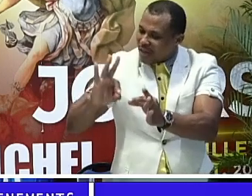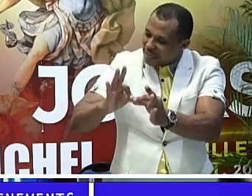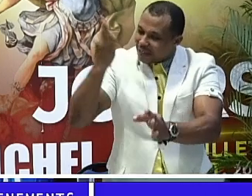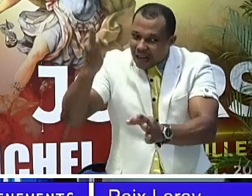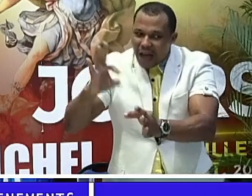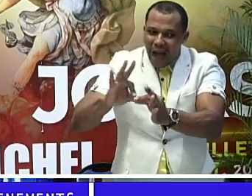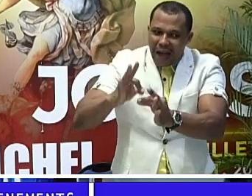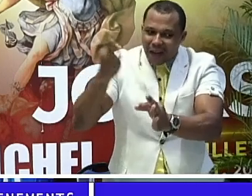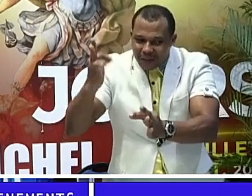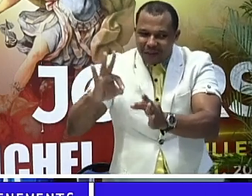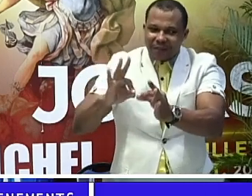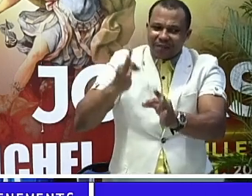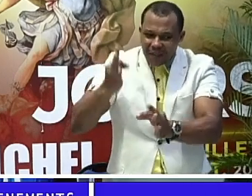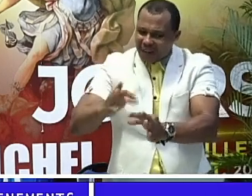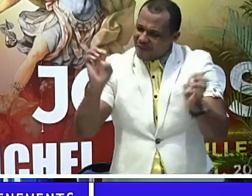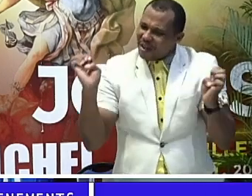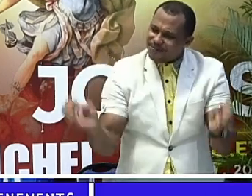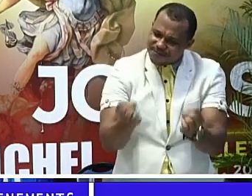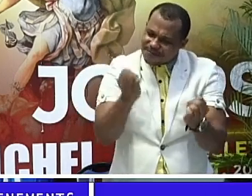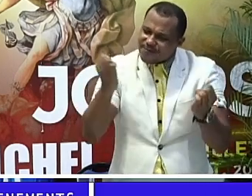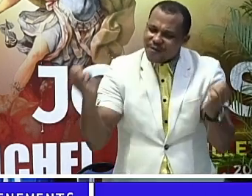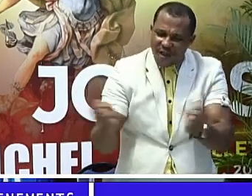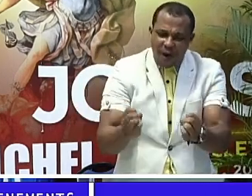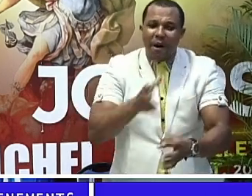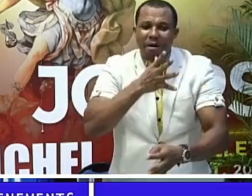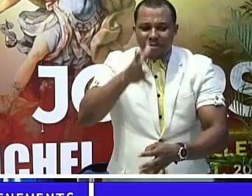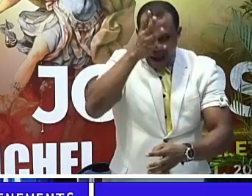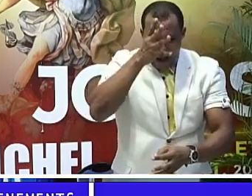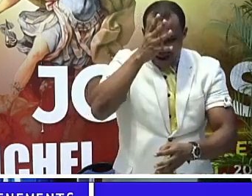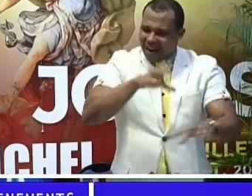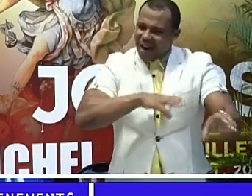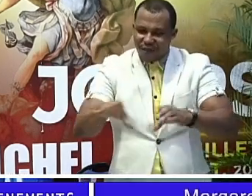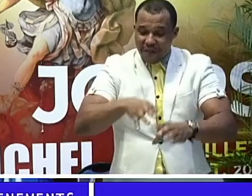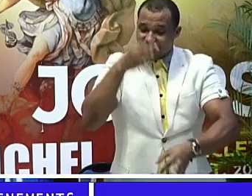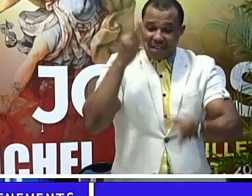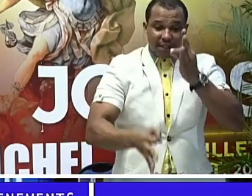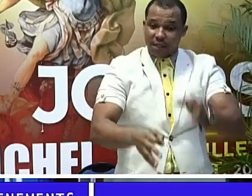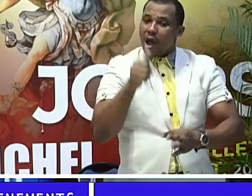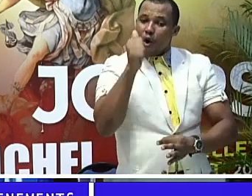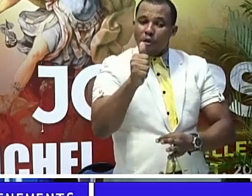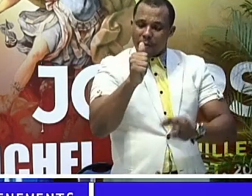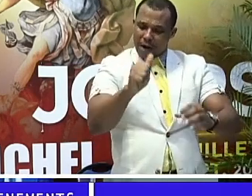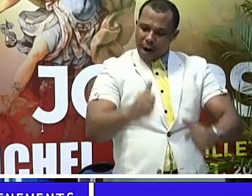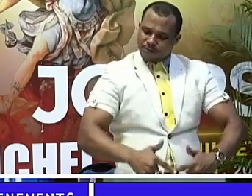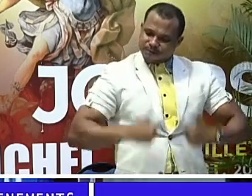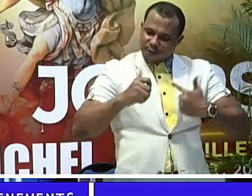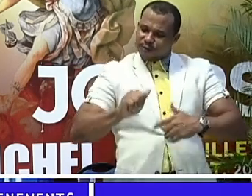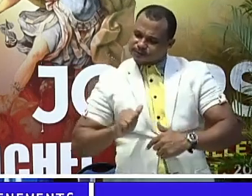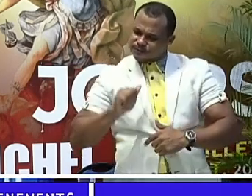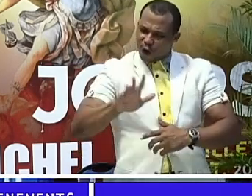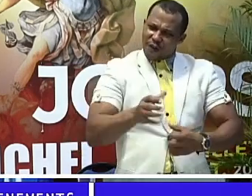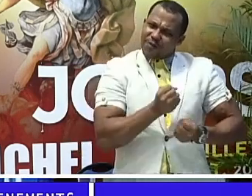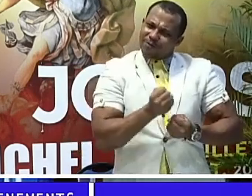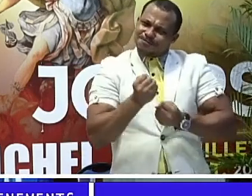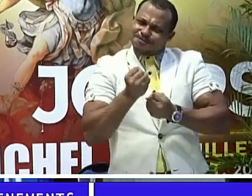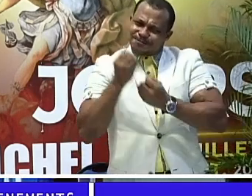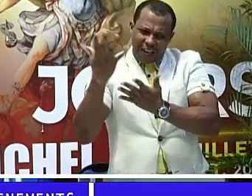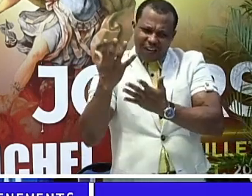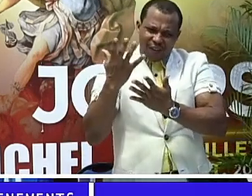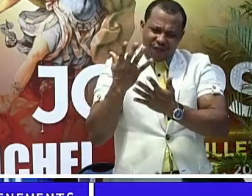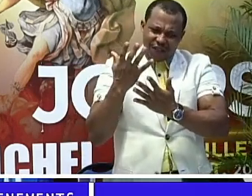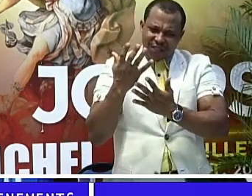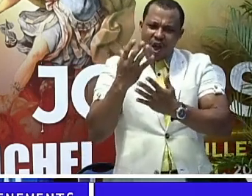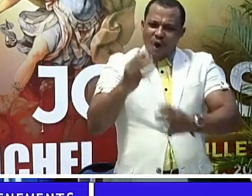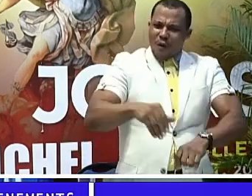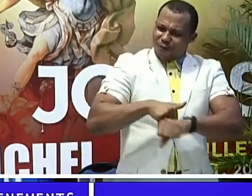commencer participer dans effort maman a fait pour le faire 10 goud si ou même qui vivre à l'étranger ou sacrifier des tout ou a fait si moun